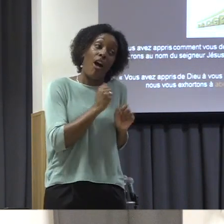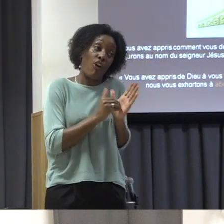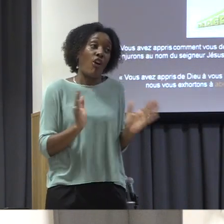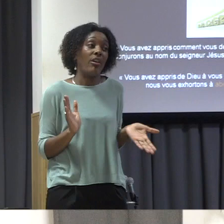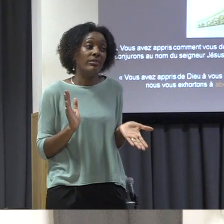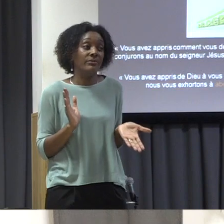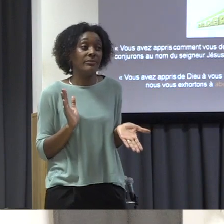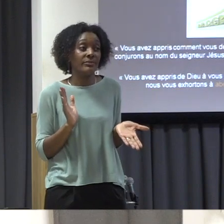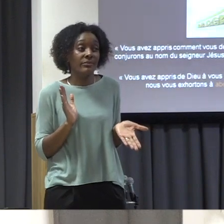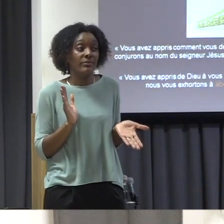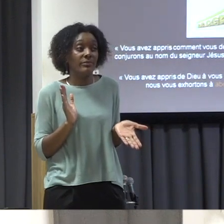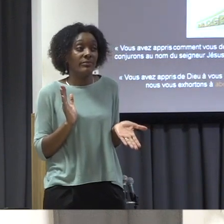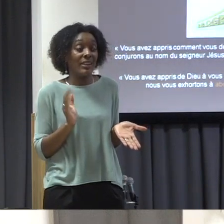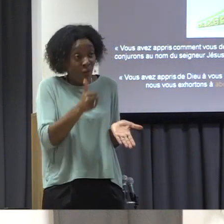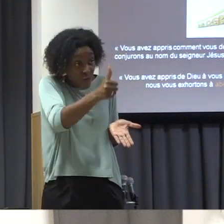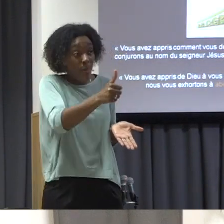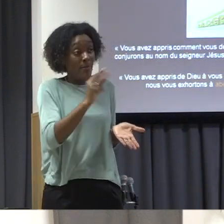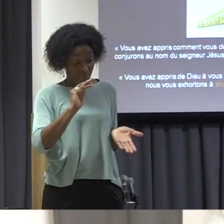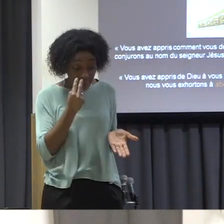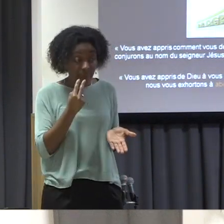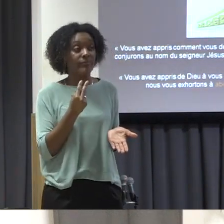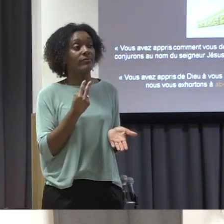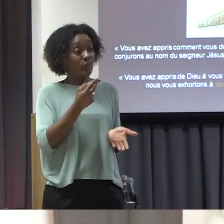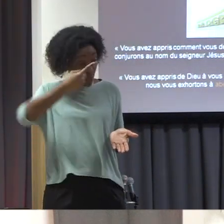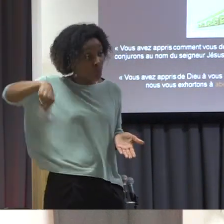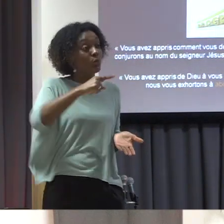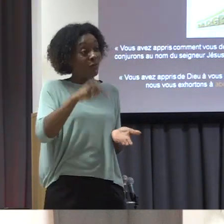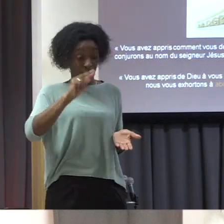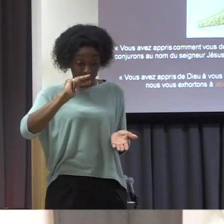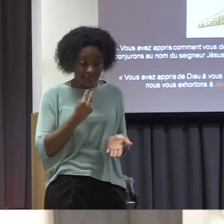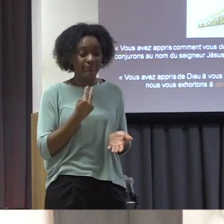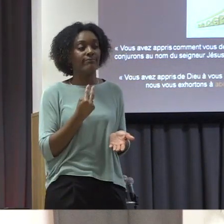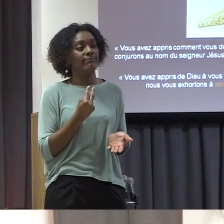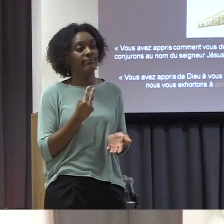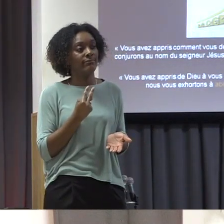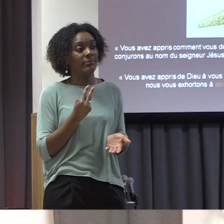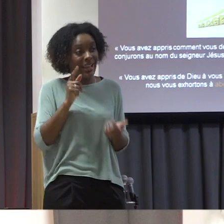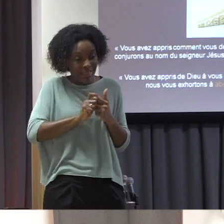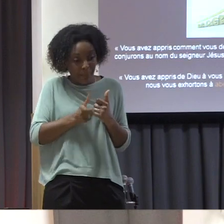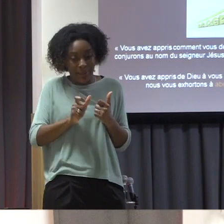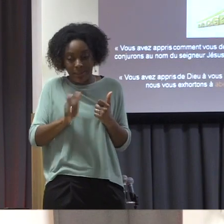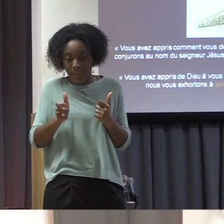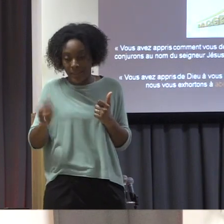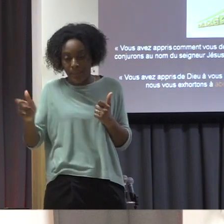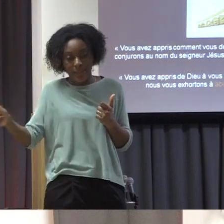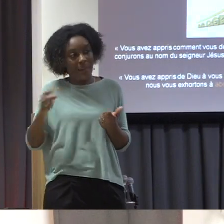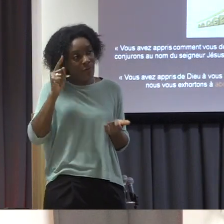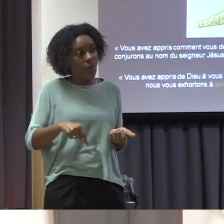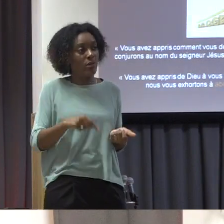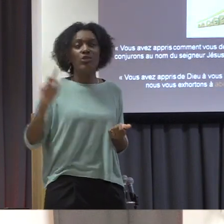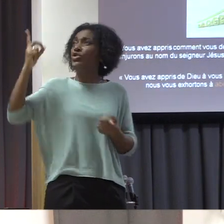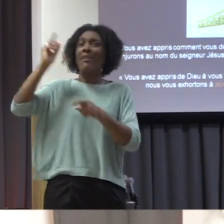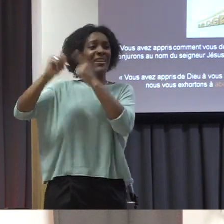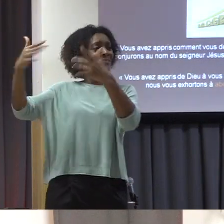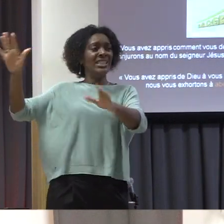franchie. Donc repositionnons-nous par rapport à cet ordre des choses et aux étapes que nous devons connaître. Parce que Dieu, lui, a tout fait.